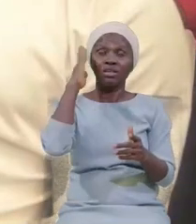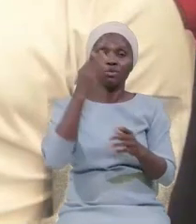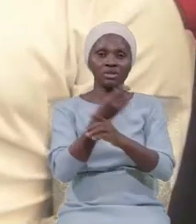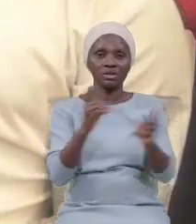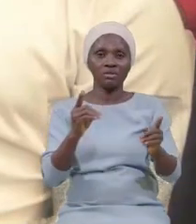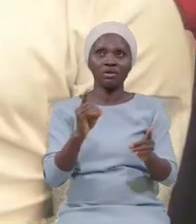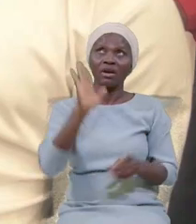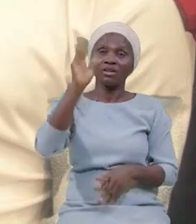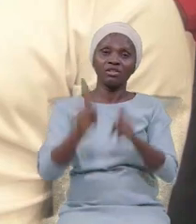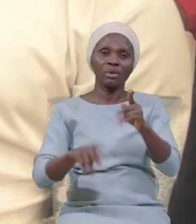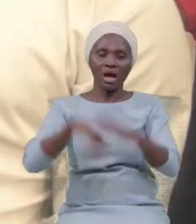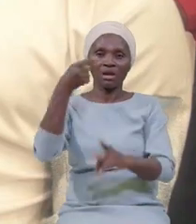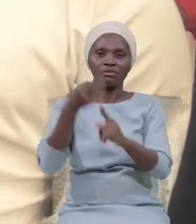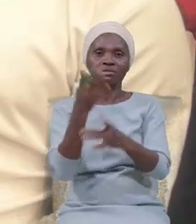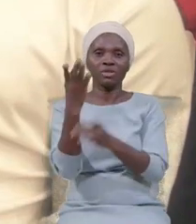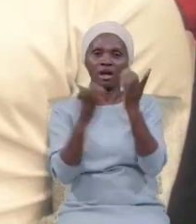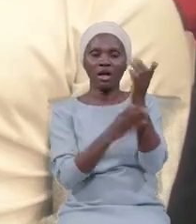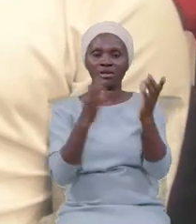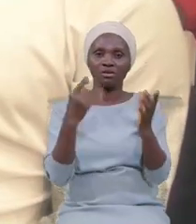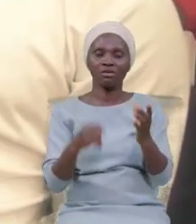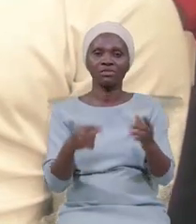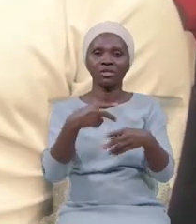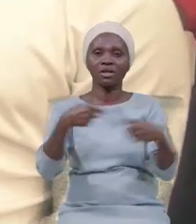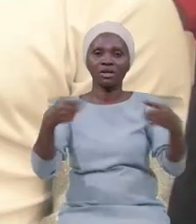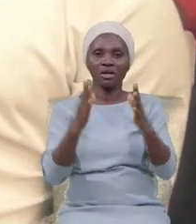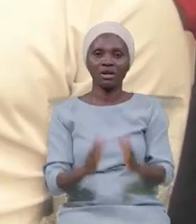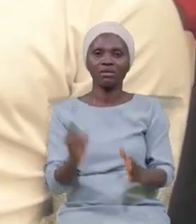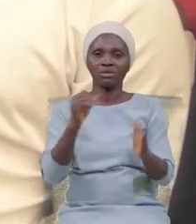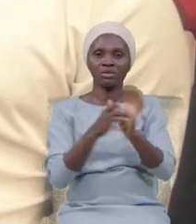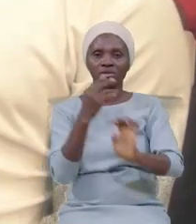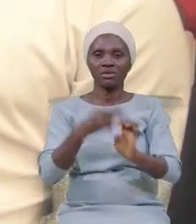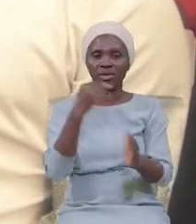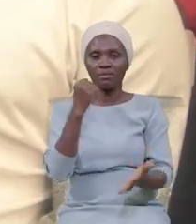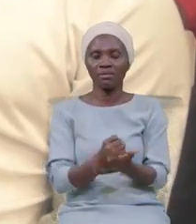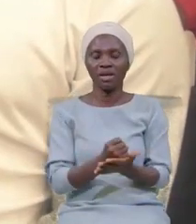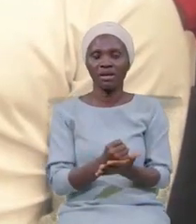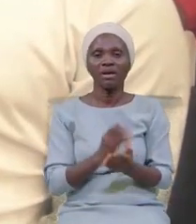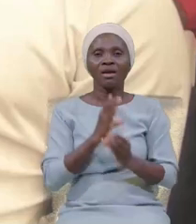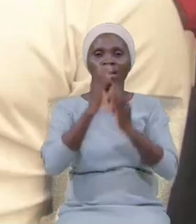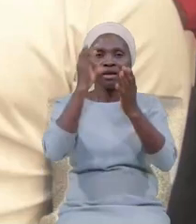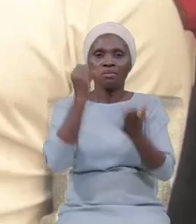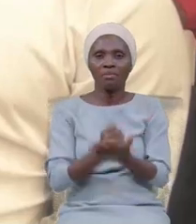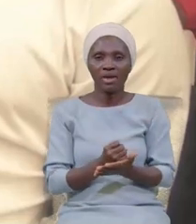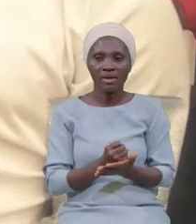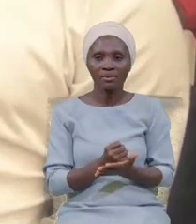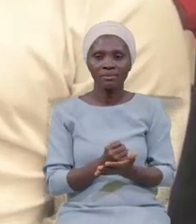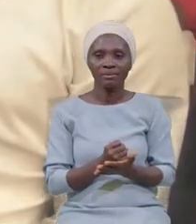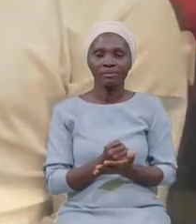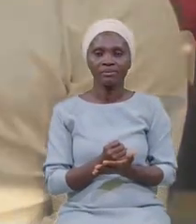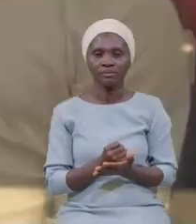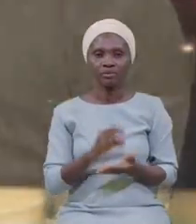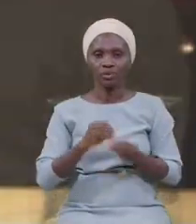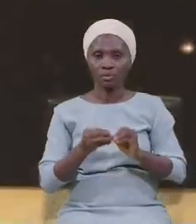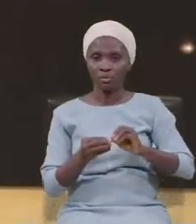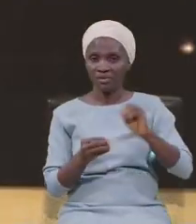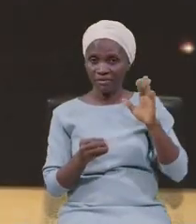son peuple de la main des nations au nom de Jésus. Quelqu'un là-bas crie Amen. Numéro